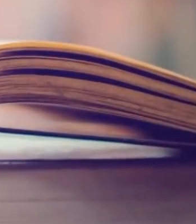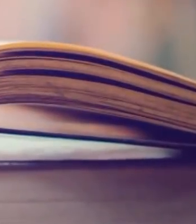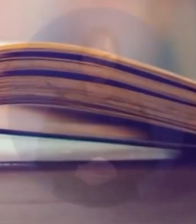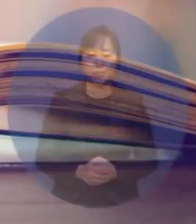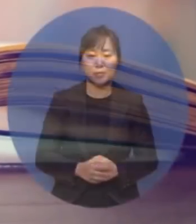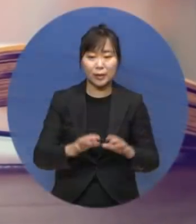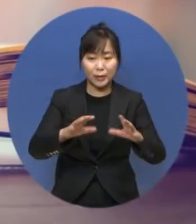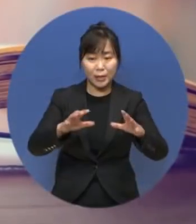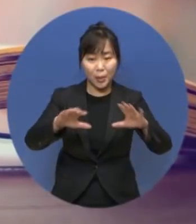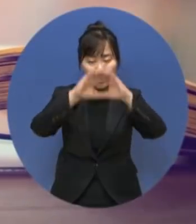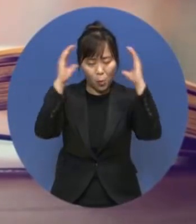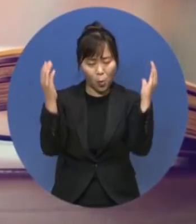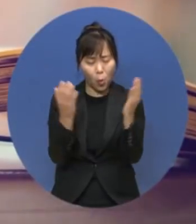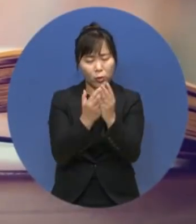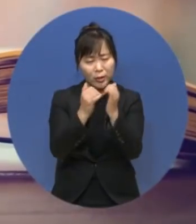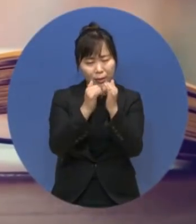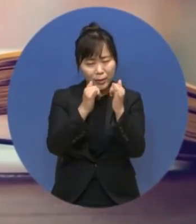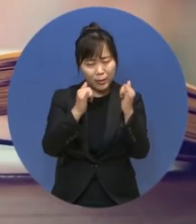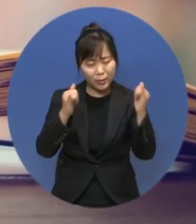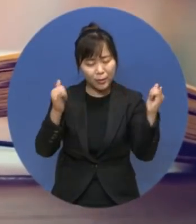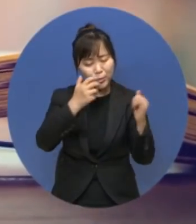세상의 모든 이들은 꿈을 꿉니다.